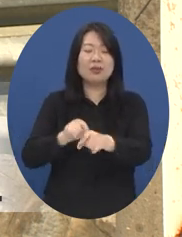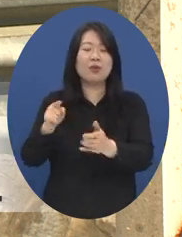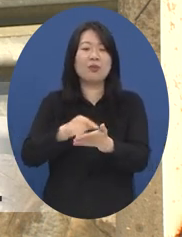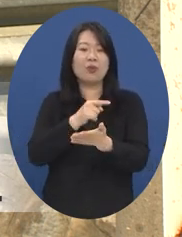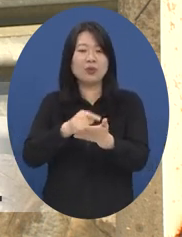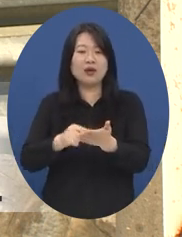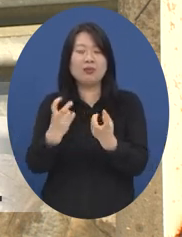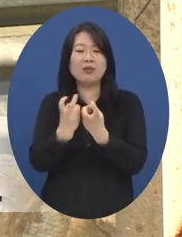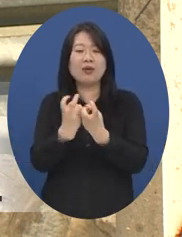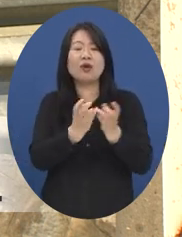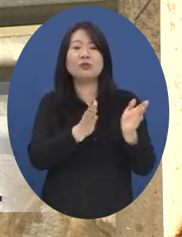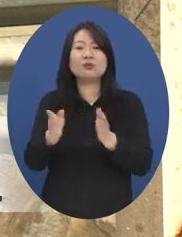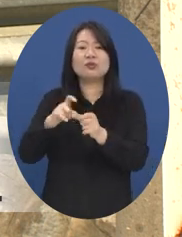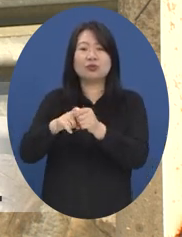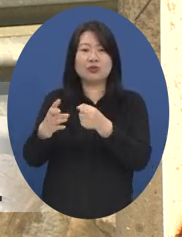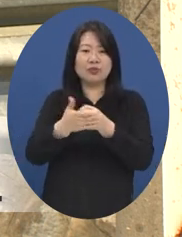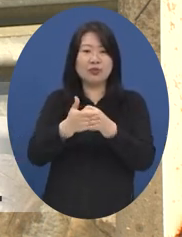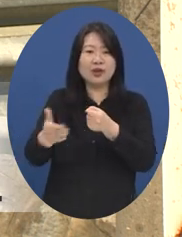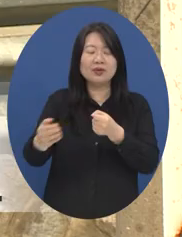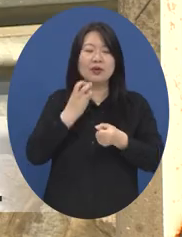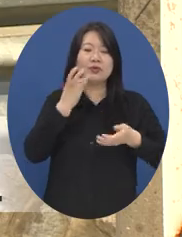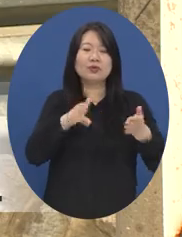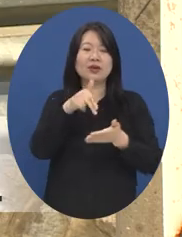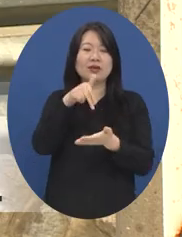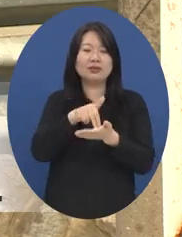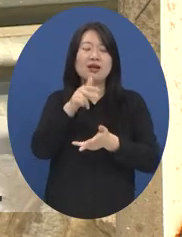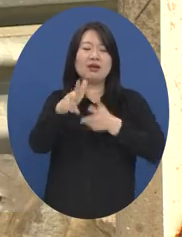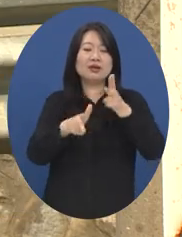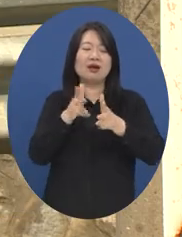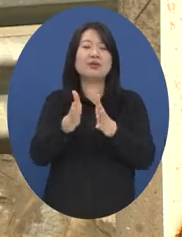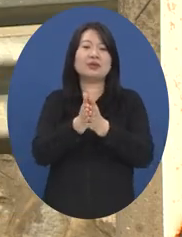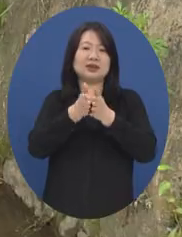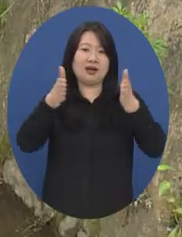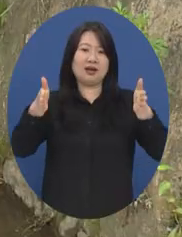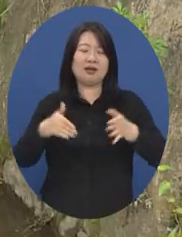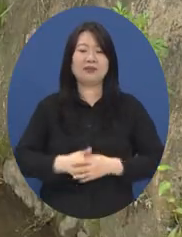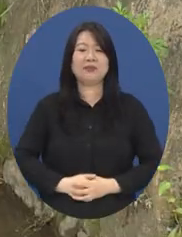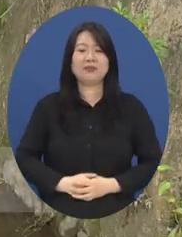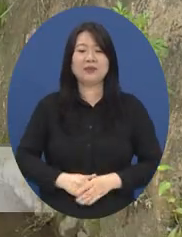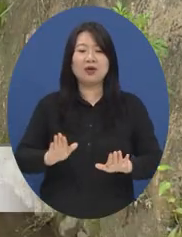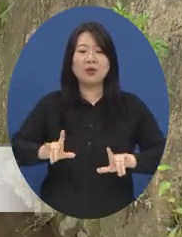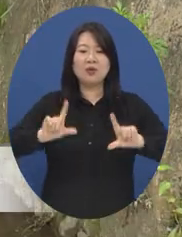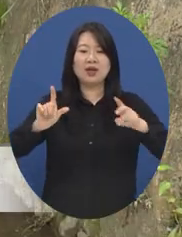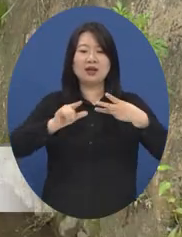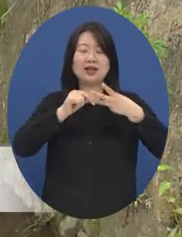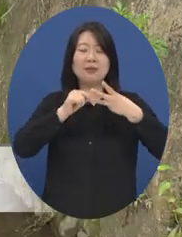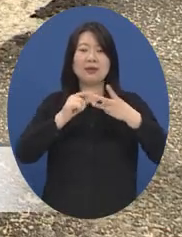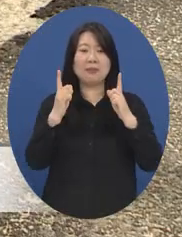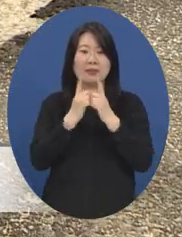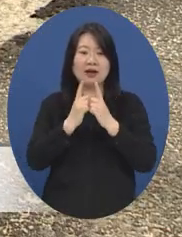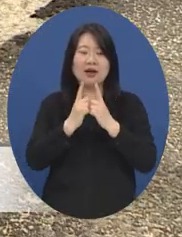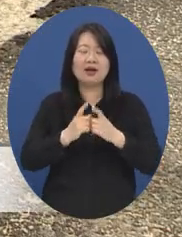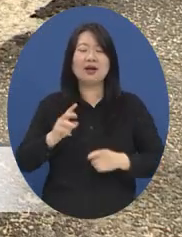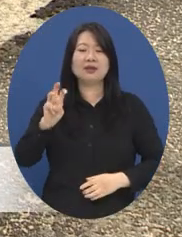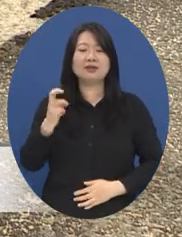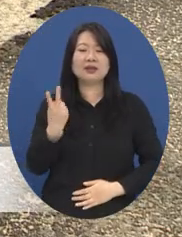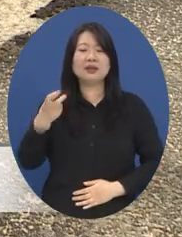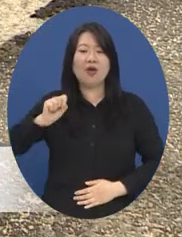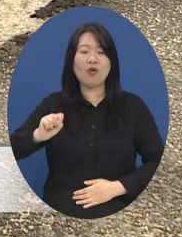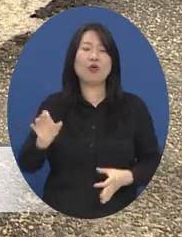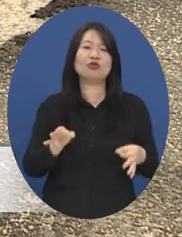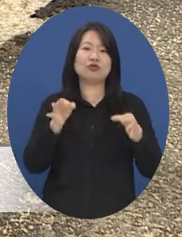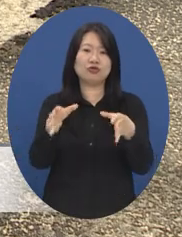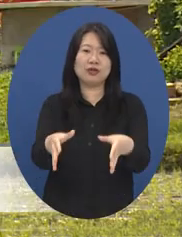보상 방안을 마련 하기 위해서 도 차원에서 본 사업을 시행하게 되었습니다 올해로 세 번째를 맞는 이 사업의 32억원 이